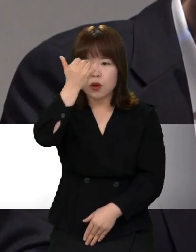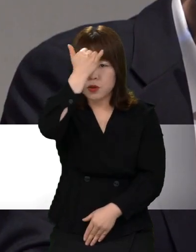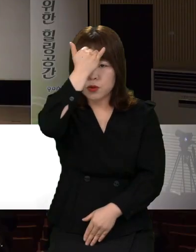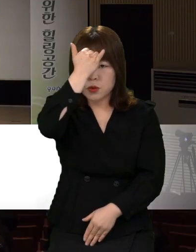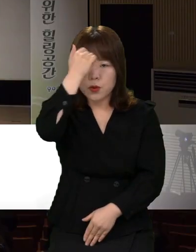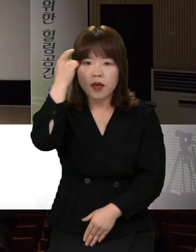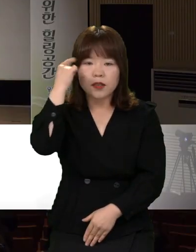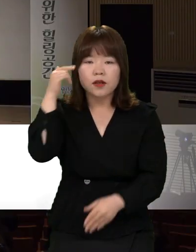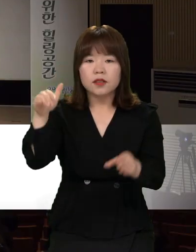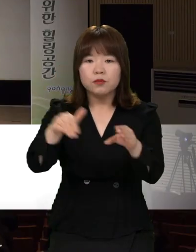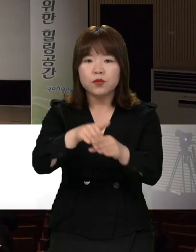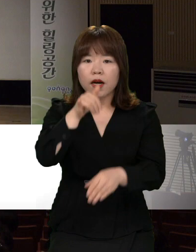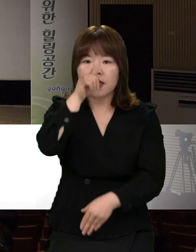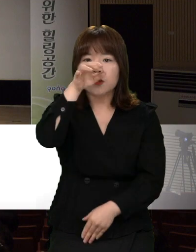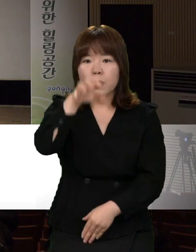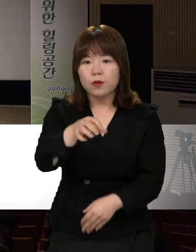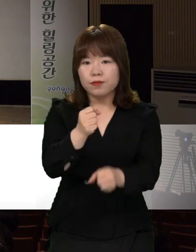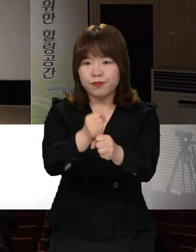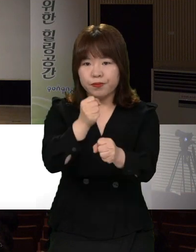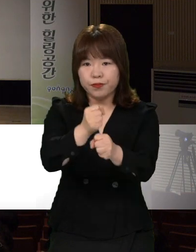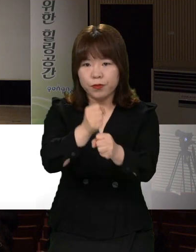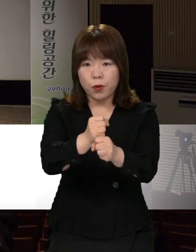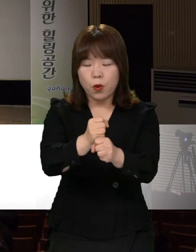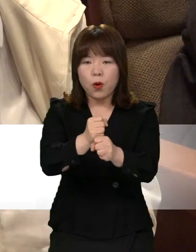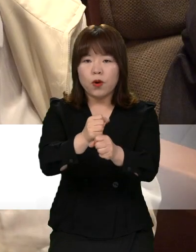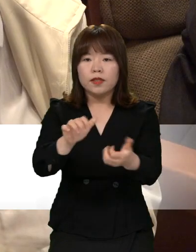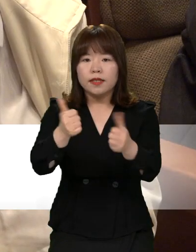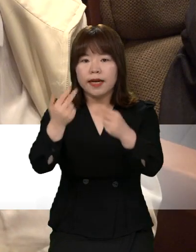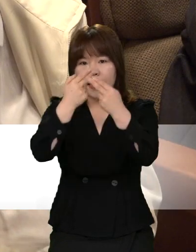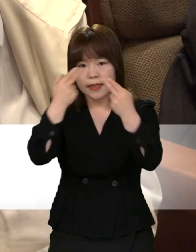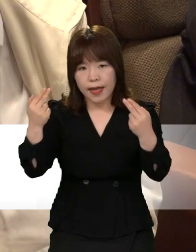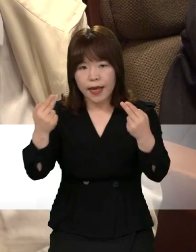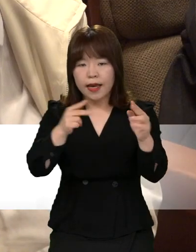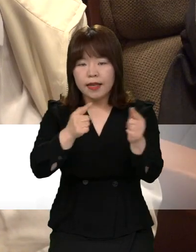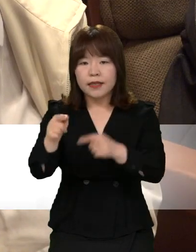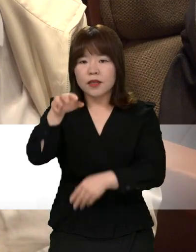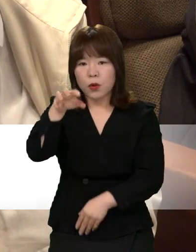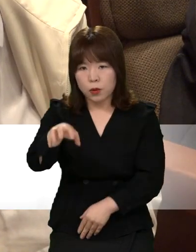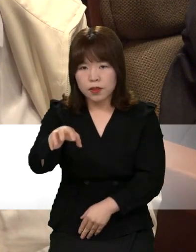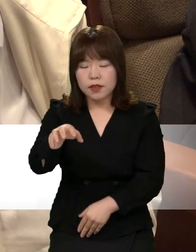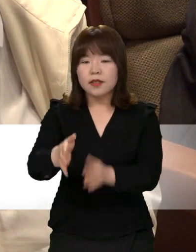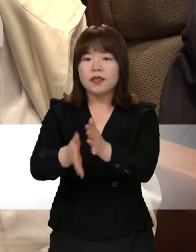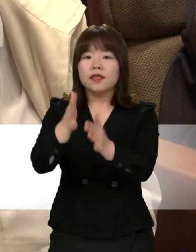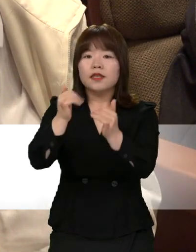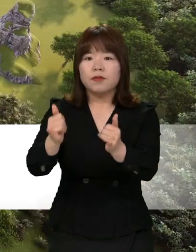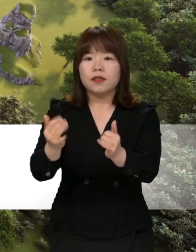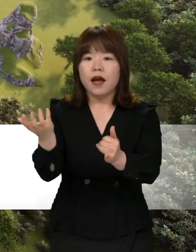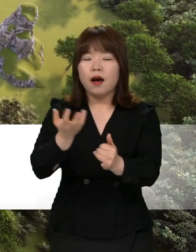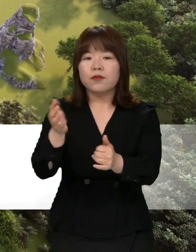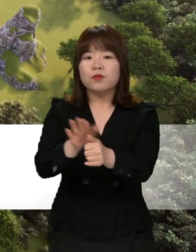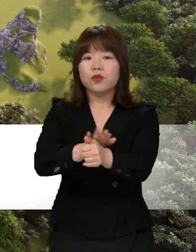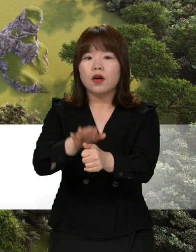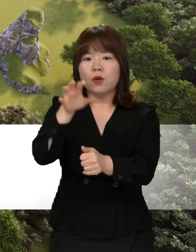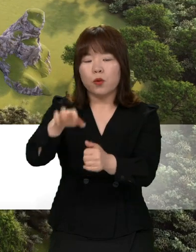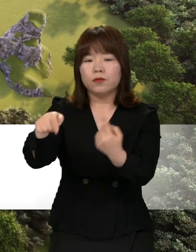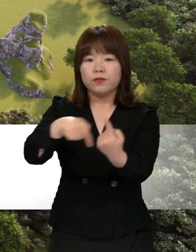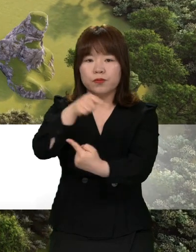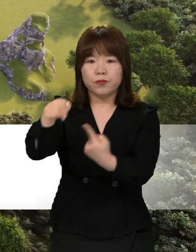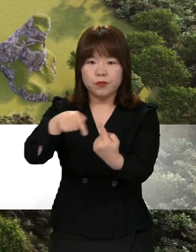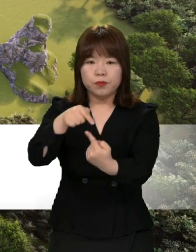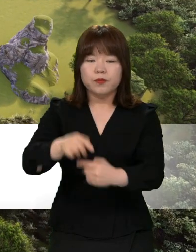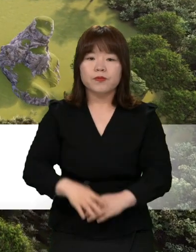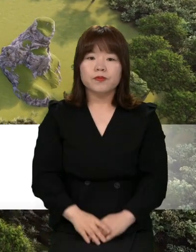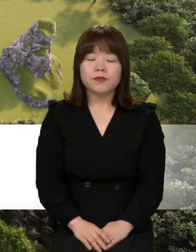충효의 정신문화가 공존하는 공간으로 조성되며 장례, 봉안 등 추모의 공간은 시민 아픔을 위로하는